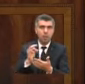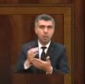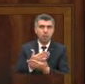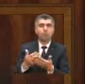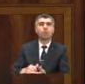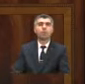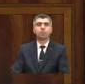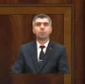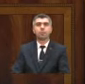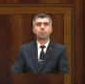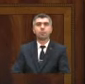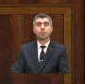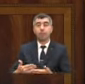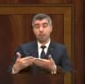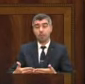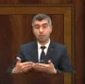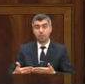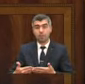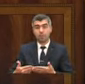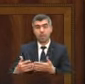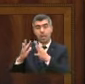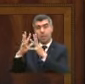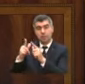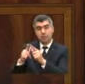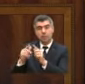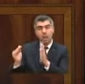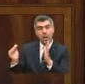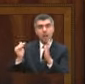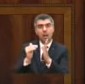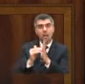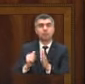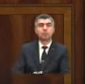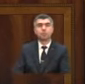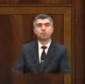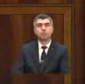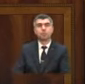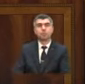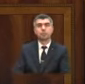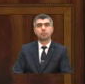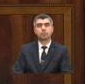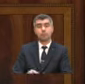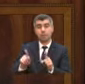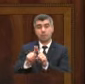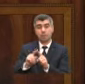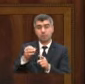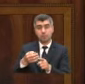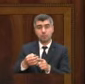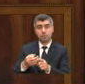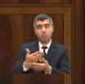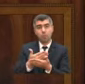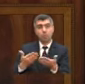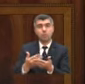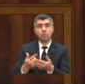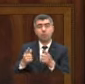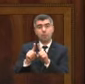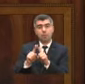الاقتصادية. والآن آخر الإحصائيات ديال مذكرة الظرفية لاندو كونجونكتور،